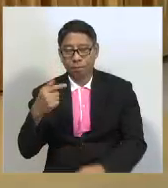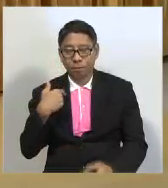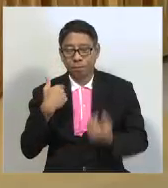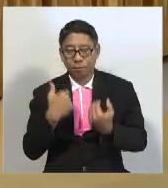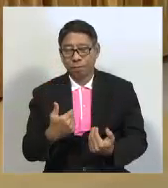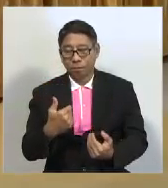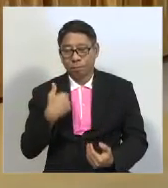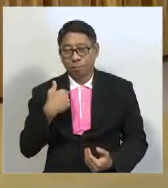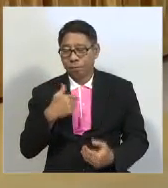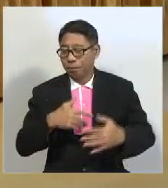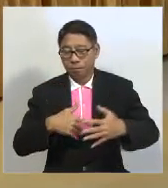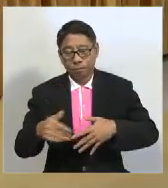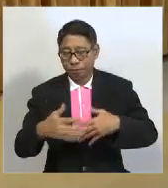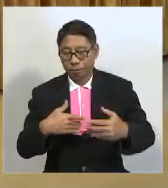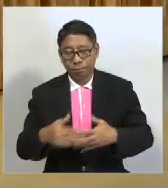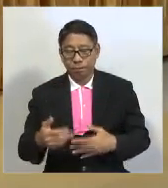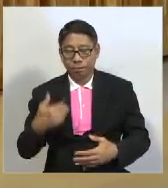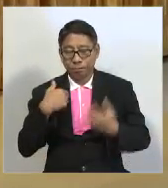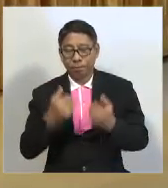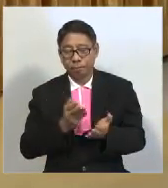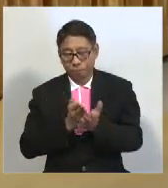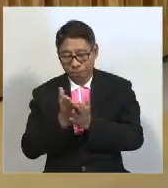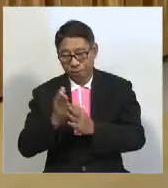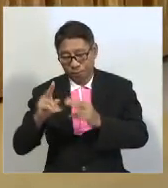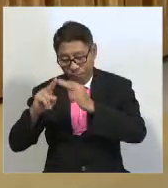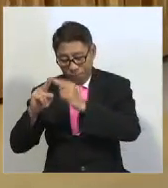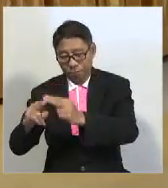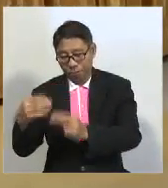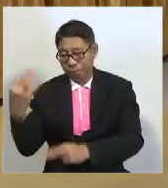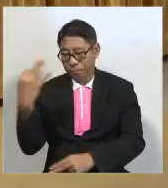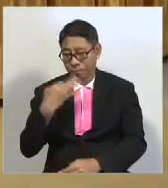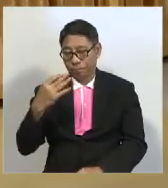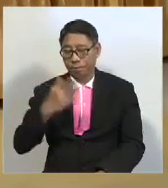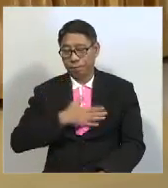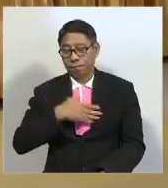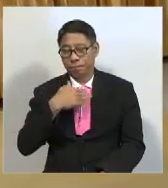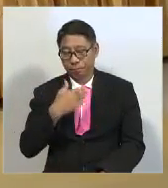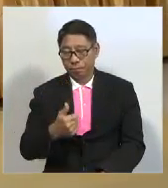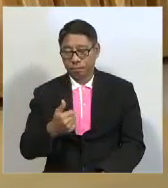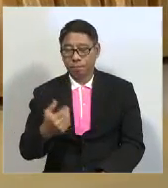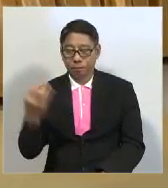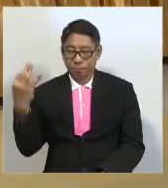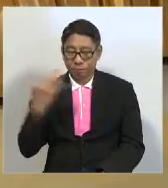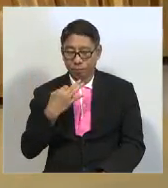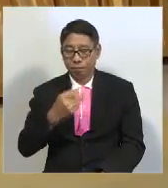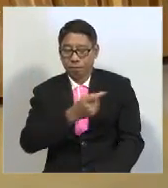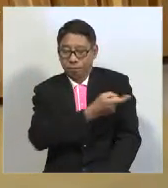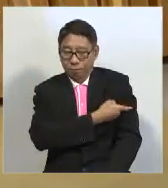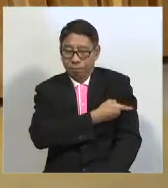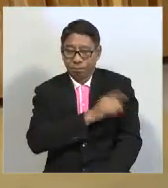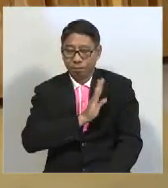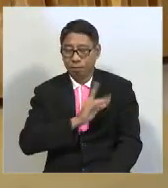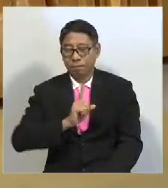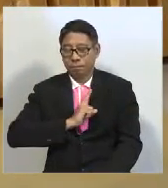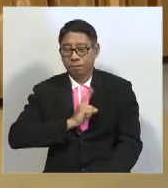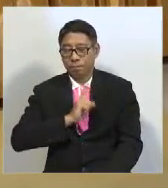ก็ไม่เป็นไรฮะไม่เป็นไรครับก็เป็นสิทธิ์ของท่านนะท่านจะฟ้องผมก็ได้แต่ถ้าจะฟ้องไม่ต้องฟ้องลูกน้องฟ้องผมคนเดียวก็พอ